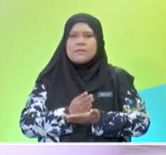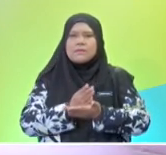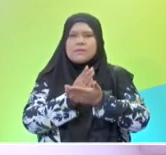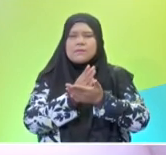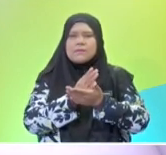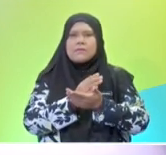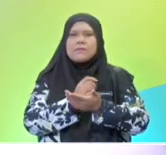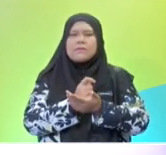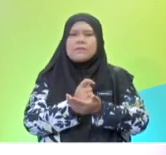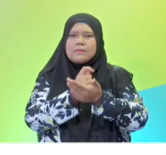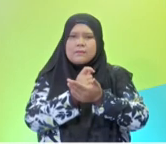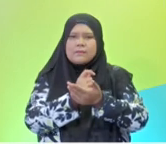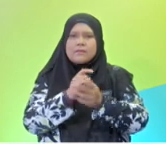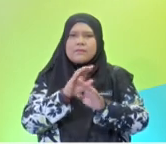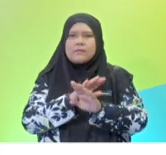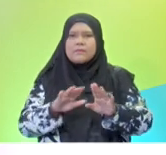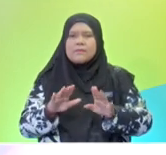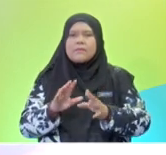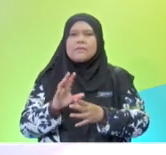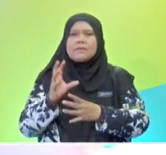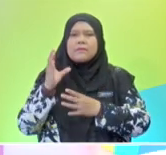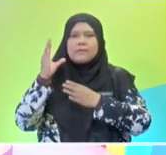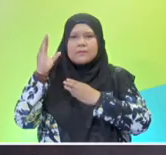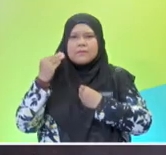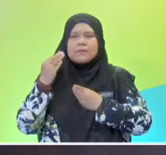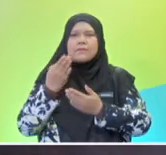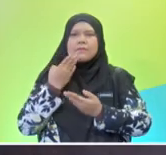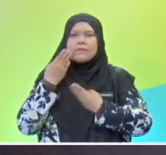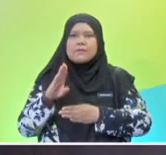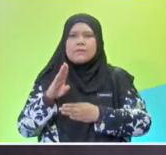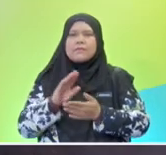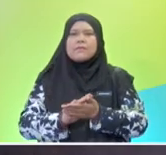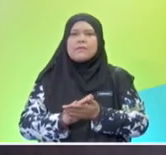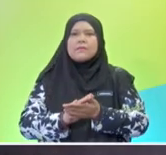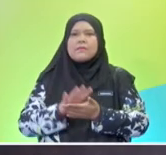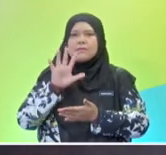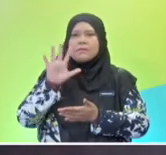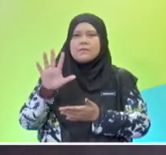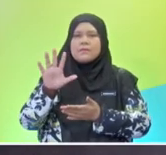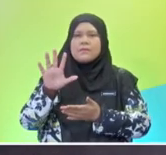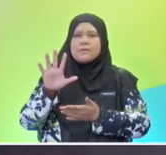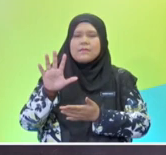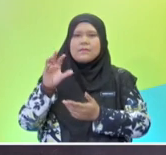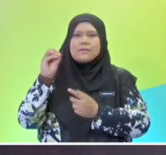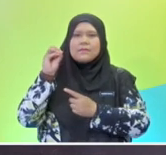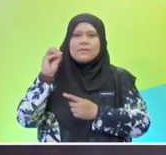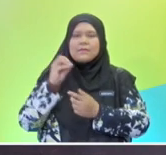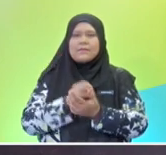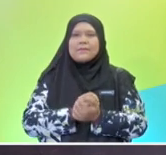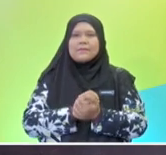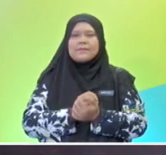tanpa mengharapkan balasan. Cikgu beri 5 mata untuk Hanif kita. 5